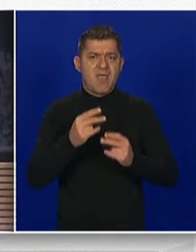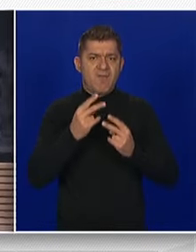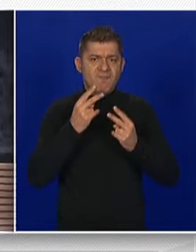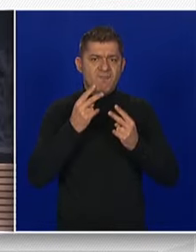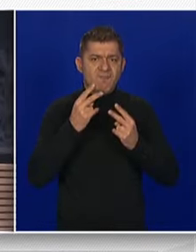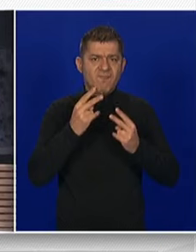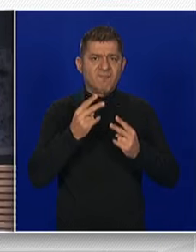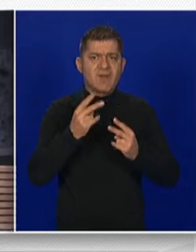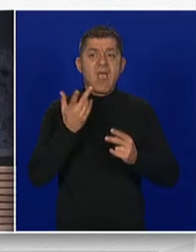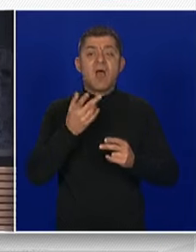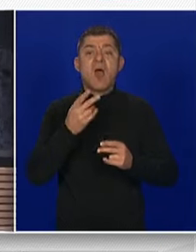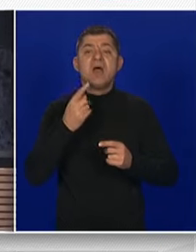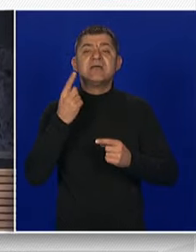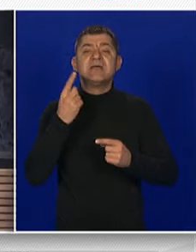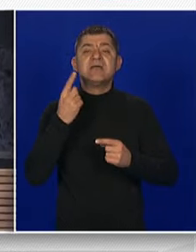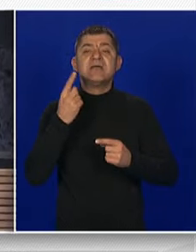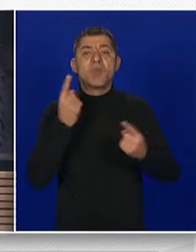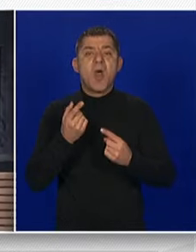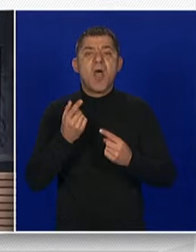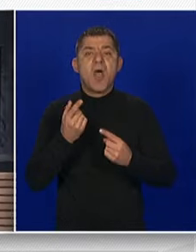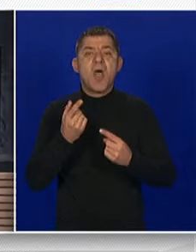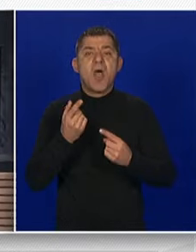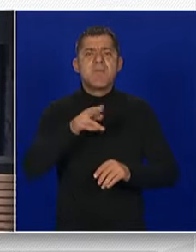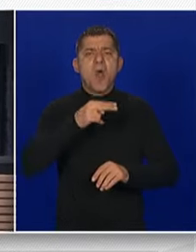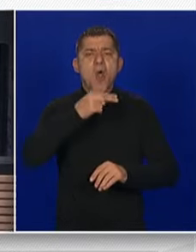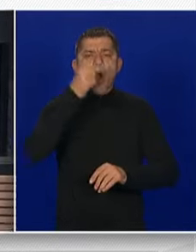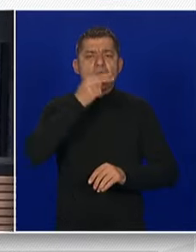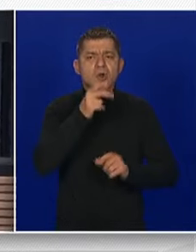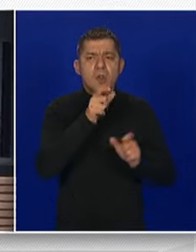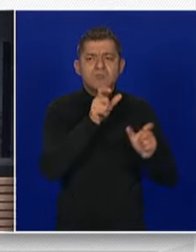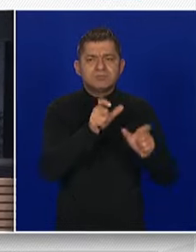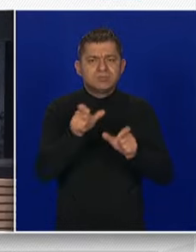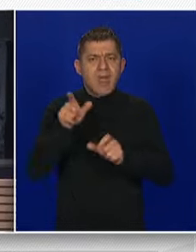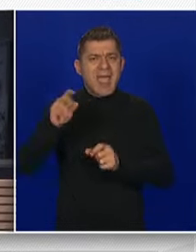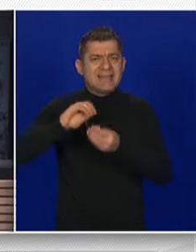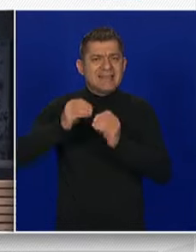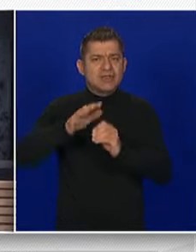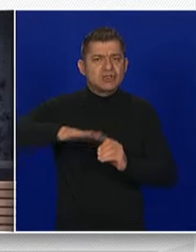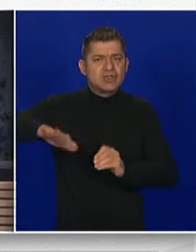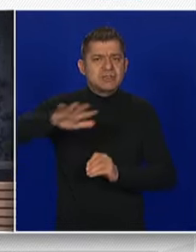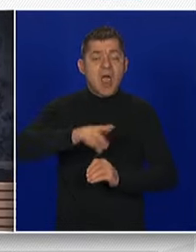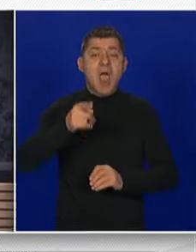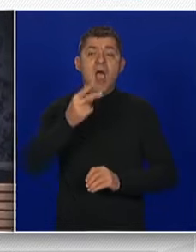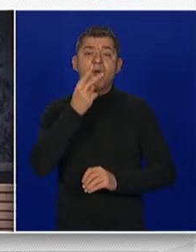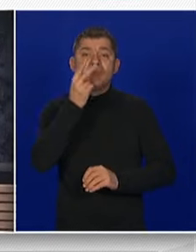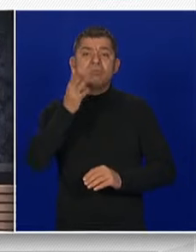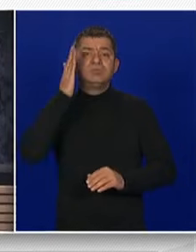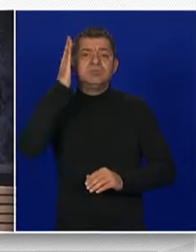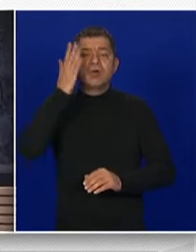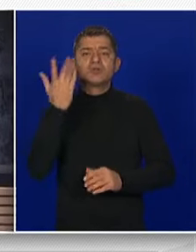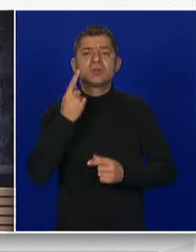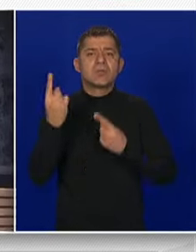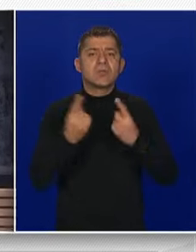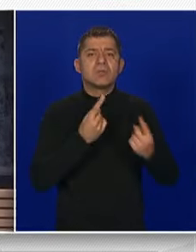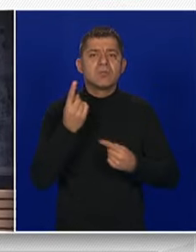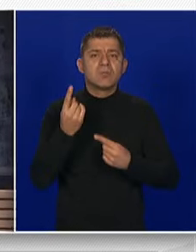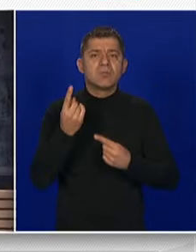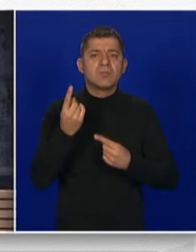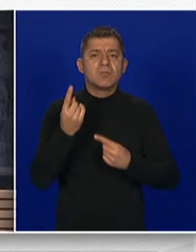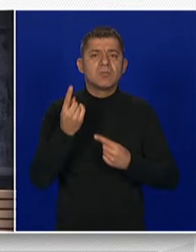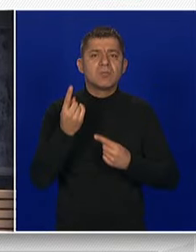o razvoju epidemiološke situacije. Sve se i o svemu se može razgovarati, promišljati